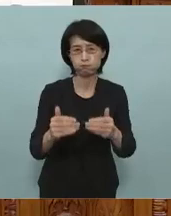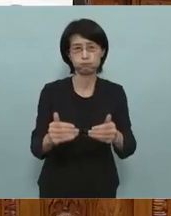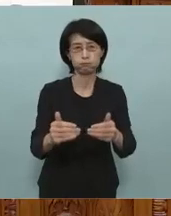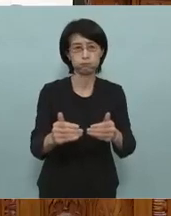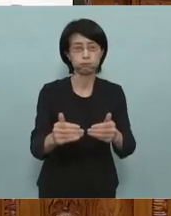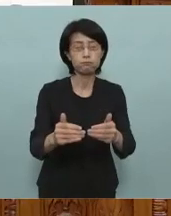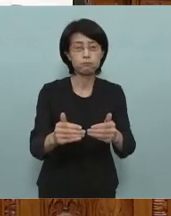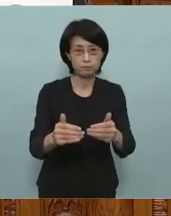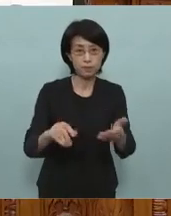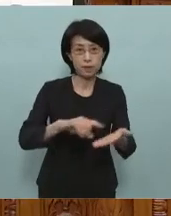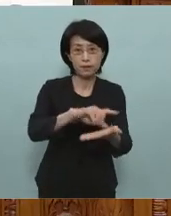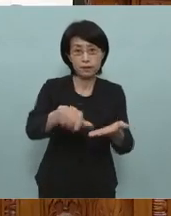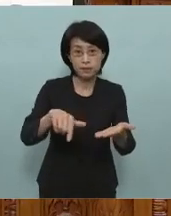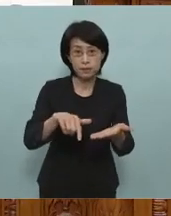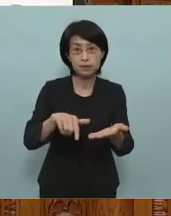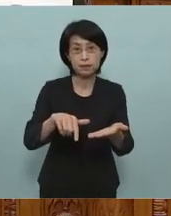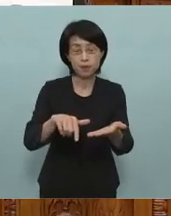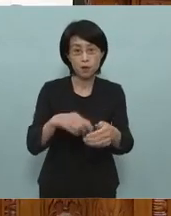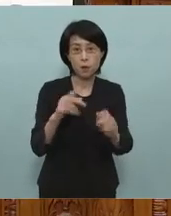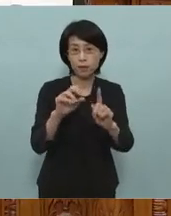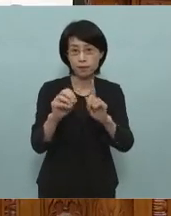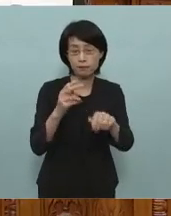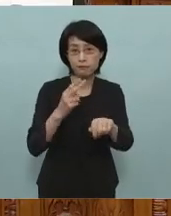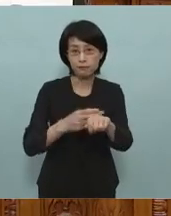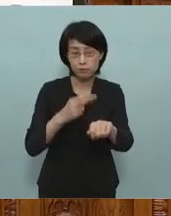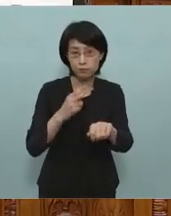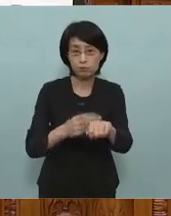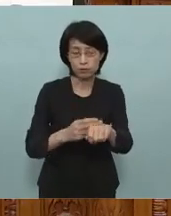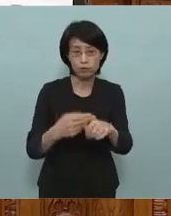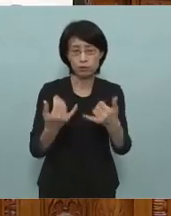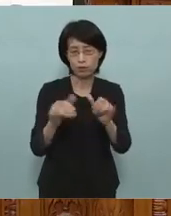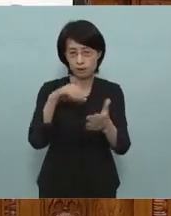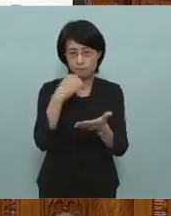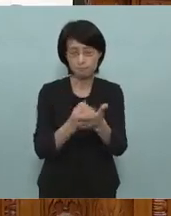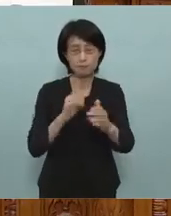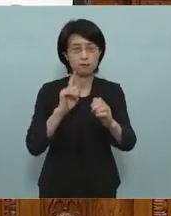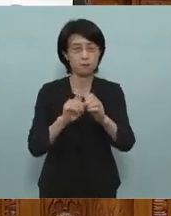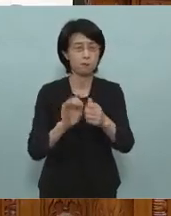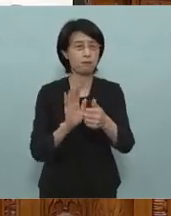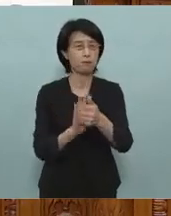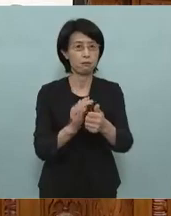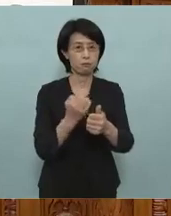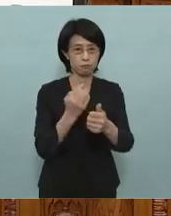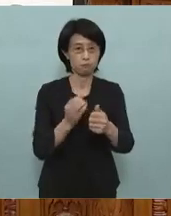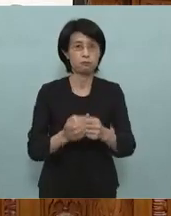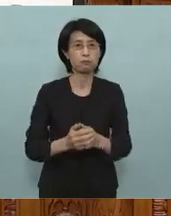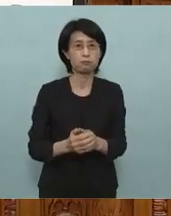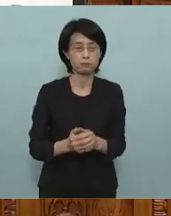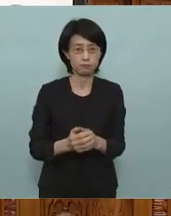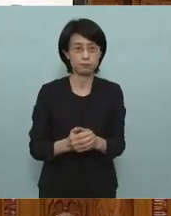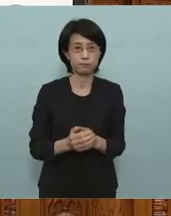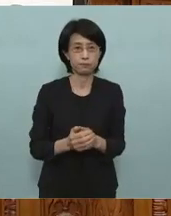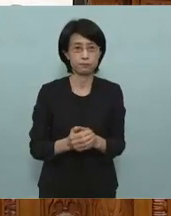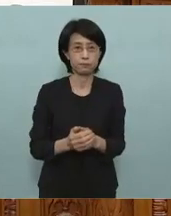に地域でのデジタル技術の社会実装を重点的に支援していきますまたメタ